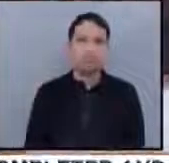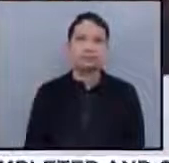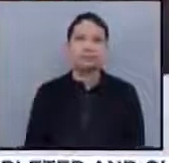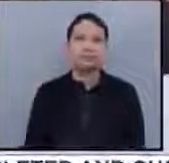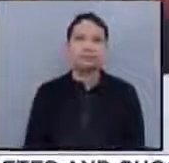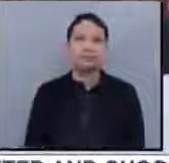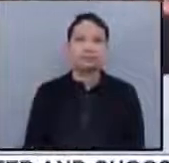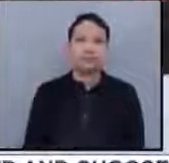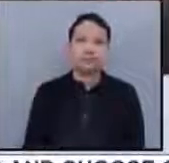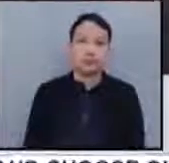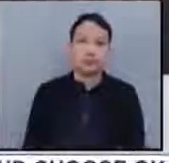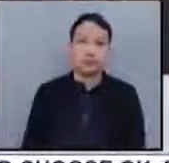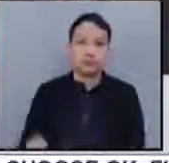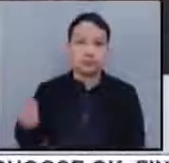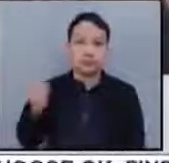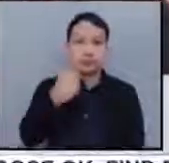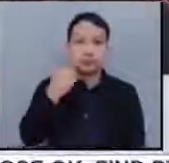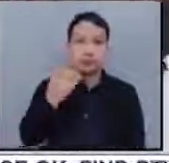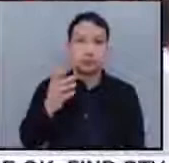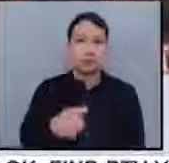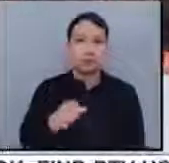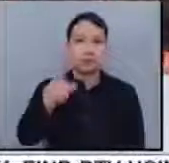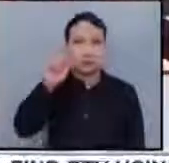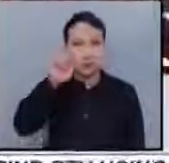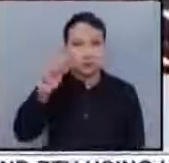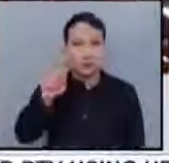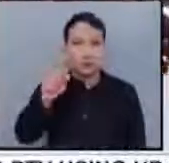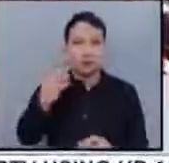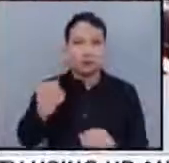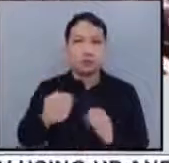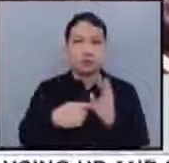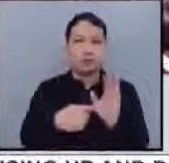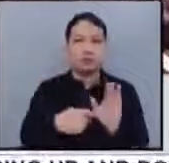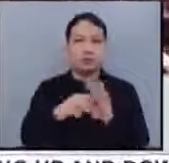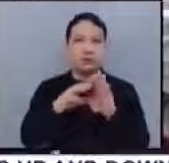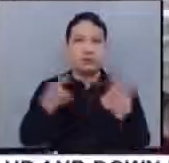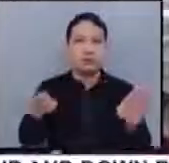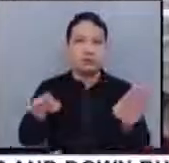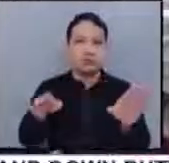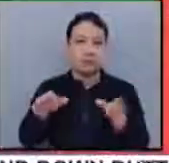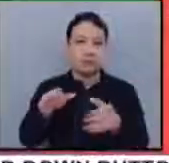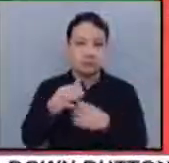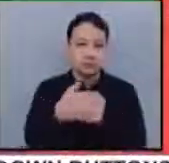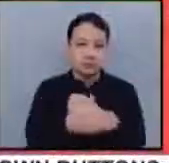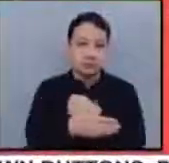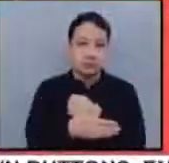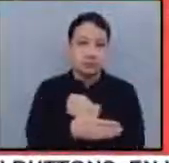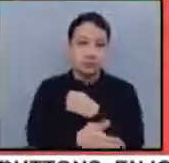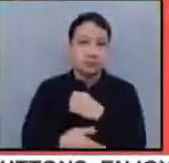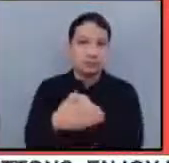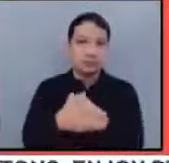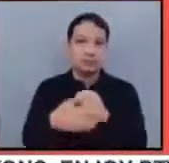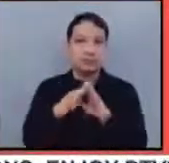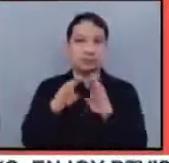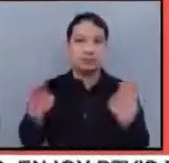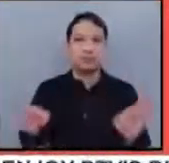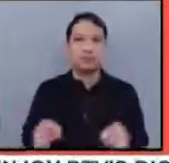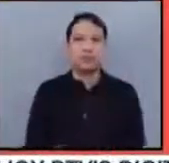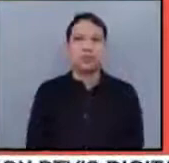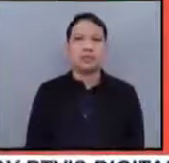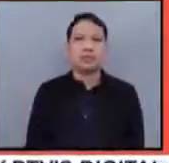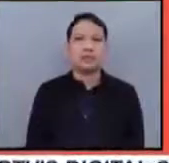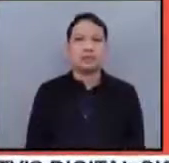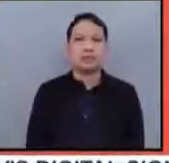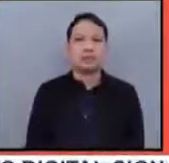China. Binigyan din naman ni Xi na handa silang mas buksan pa ang kanilang bansa sa mundo. Chinese development depends on